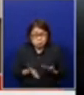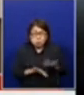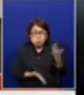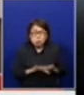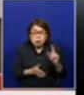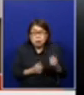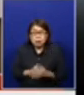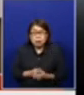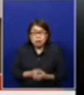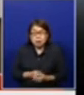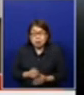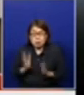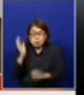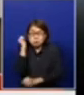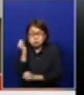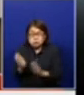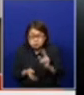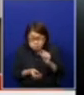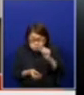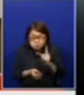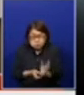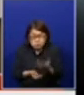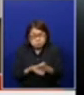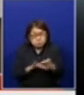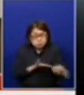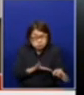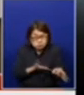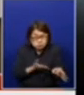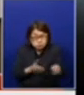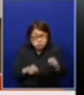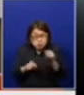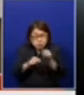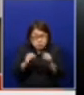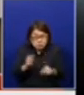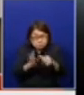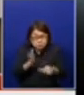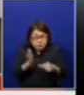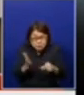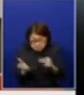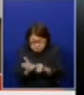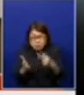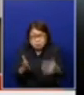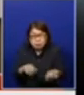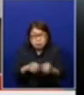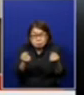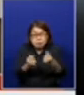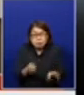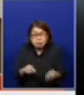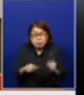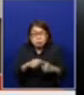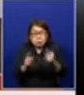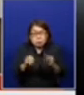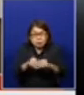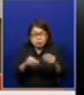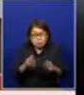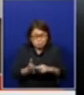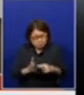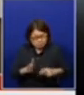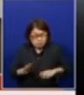แต่คนรวยๆบางคนยังไม่ได้เสียหรอกครับแต่เมื่อเขาเสียไปแล้วเขาได้ทุนคืน แต่คนจนเสียแล้วเสียเล